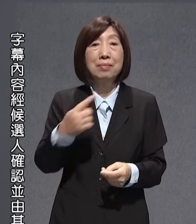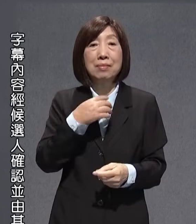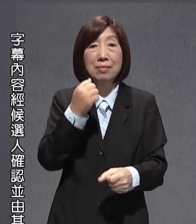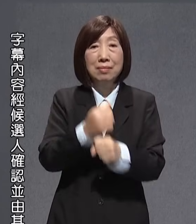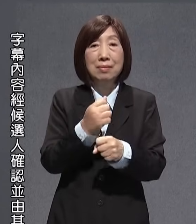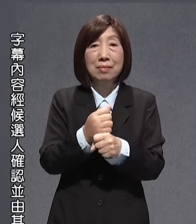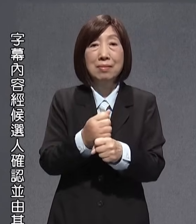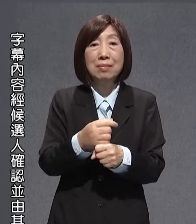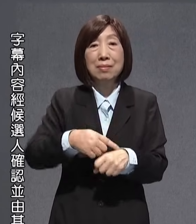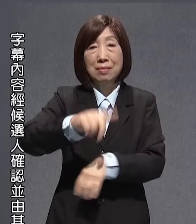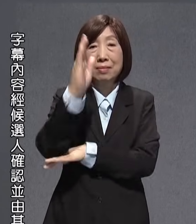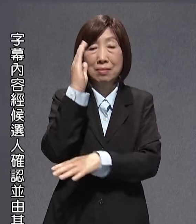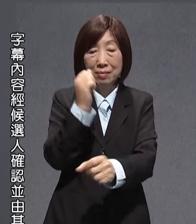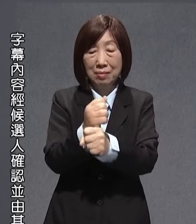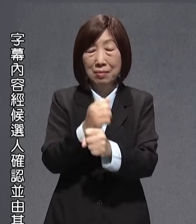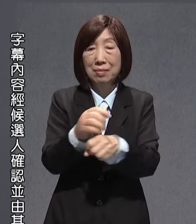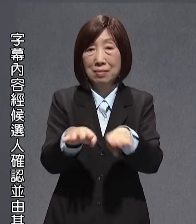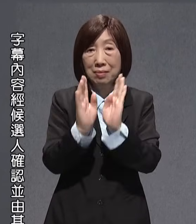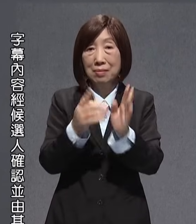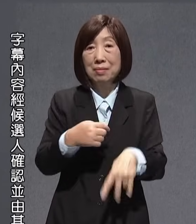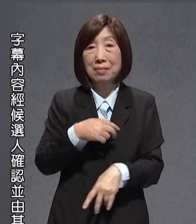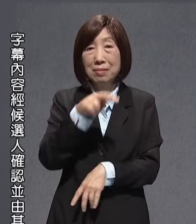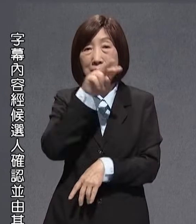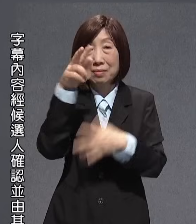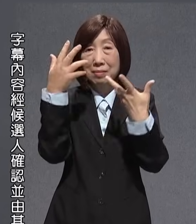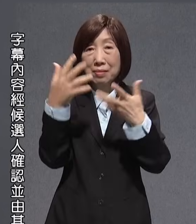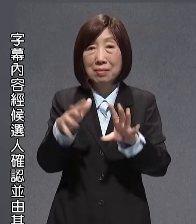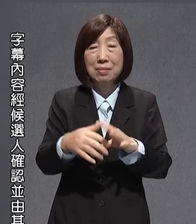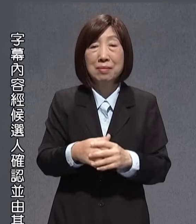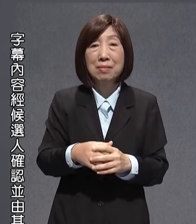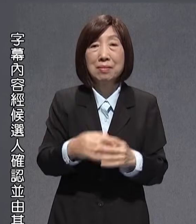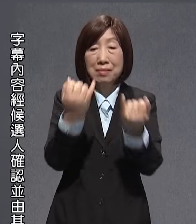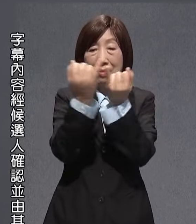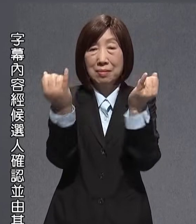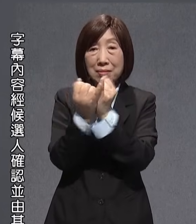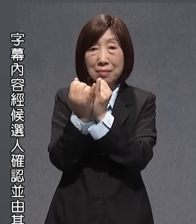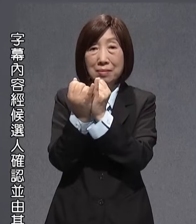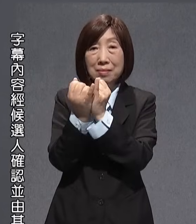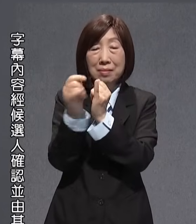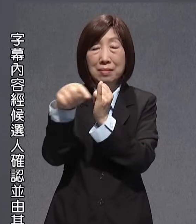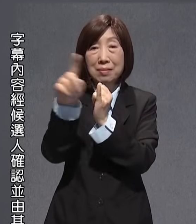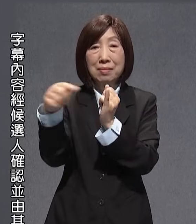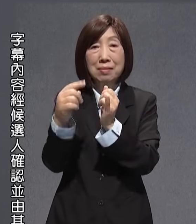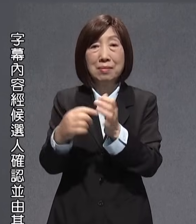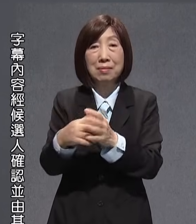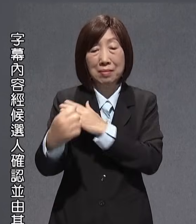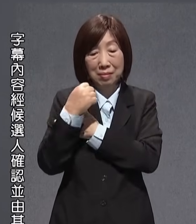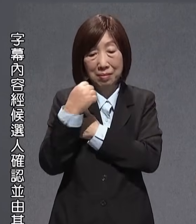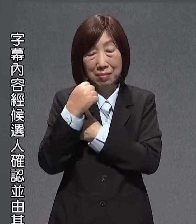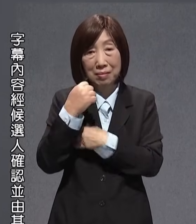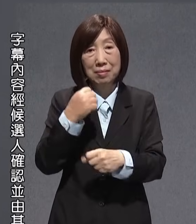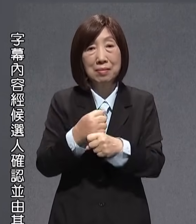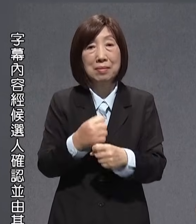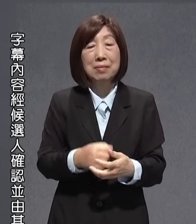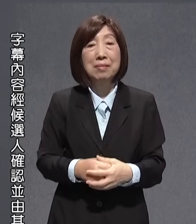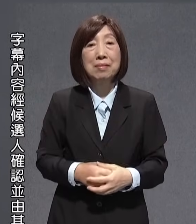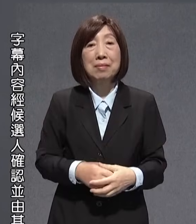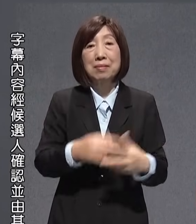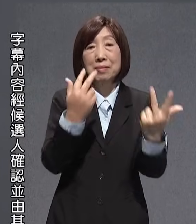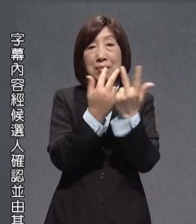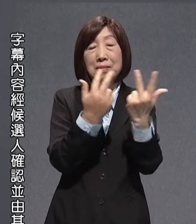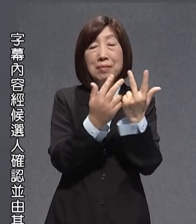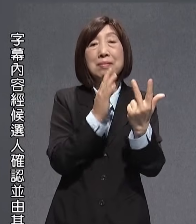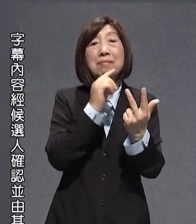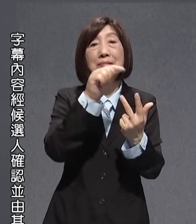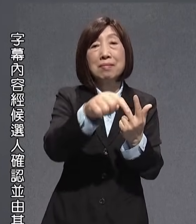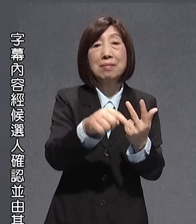事公职以来，我看到很好的女性伙伴们告阿告表，比如新北市的温宰